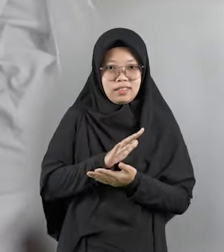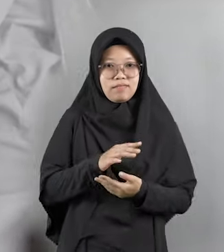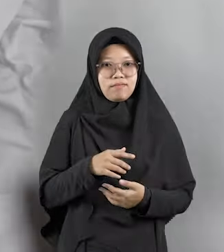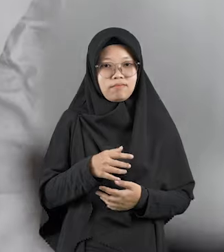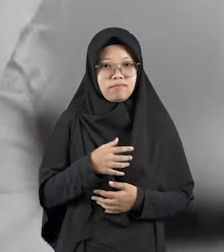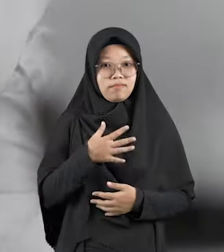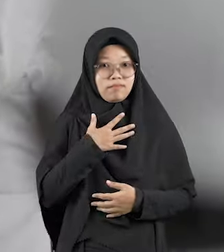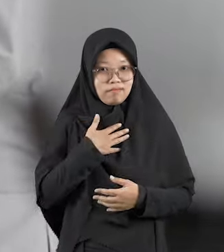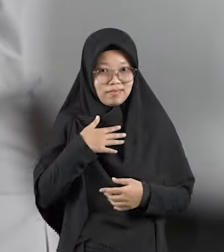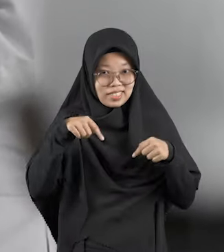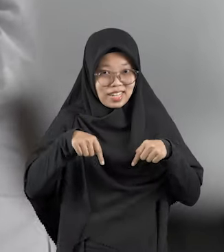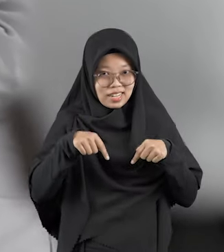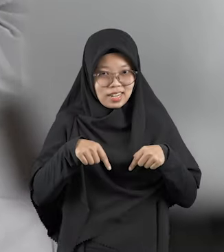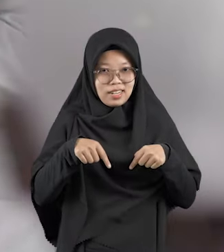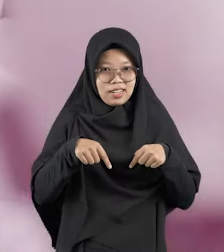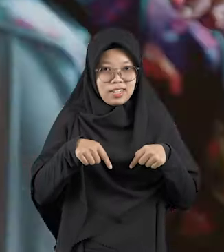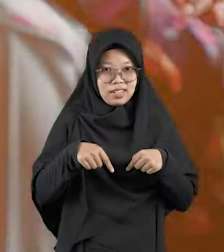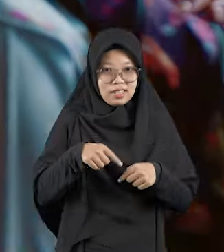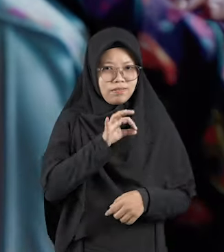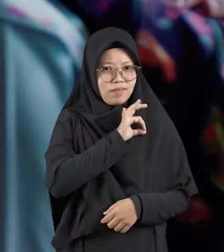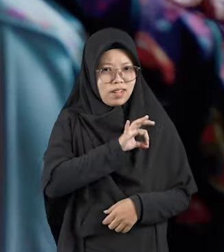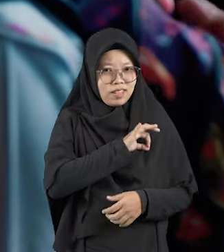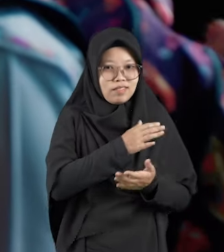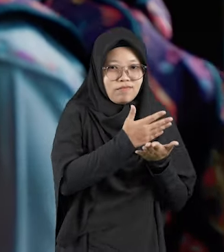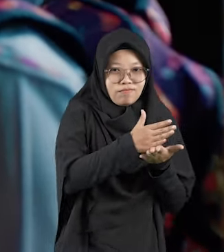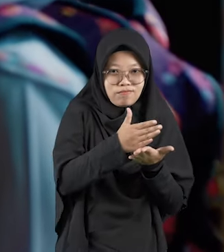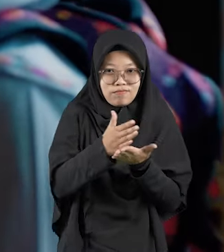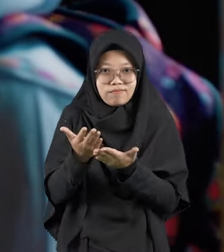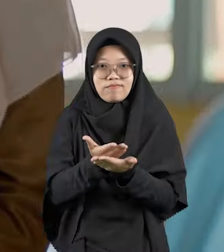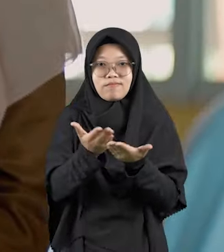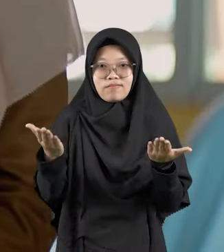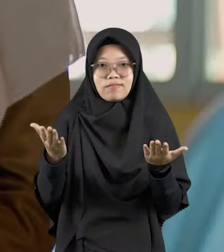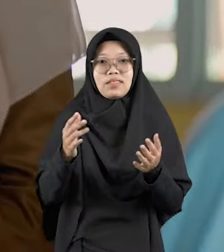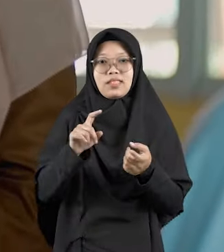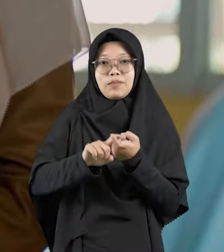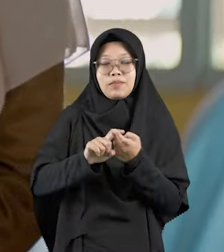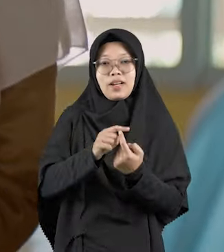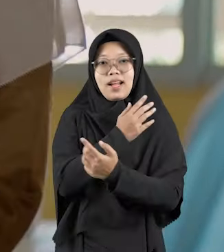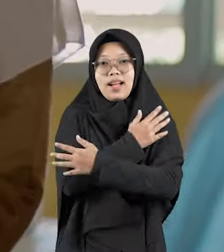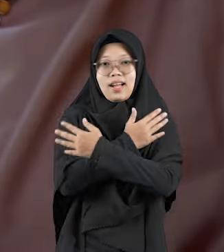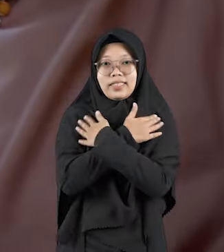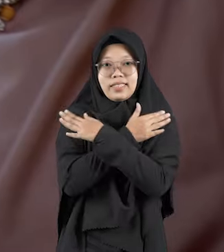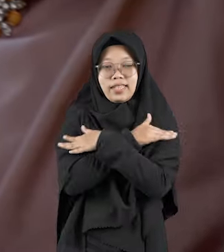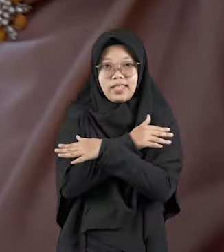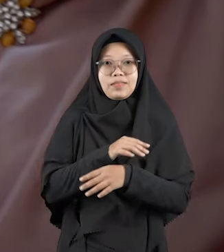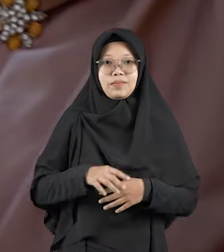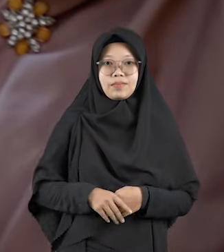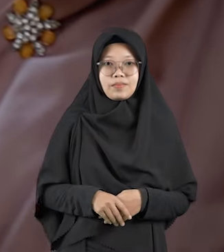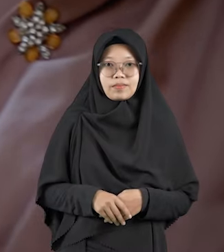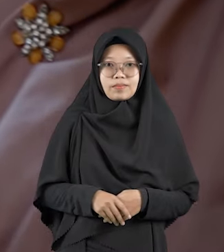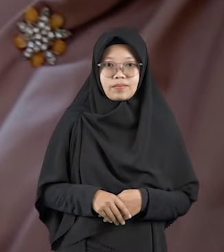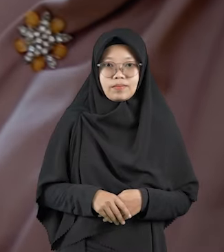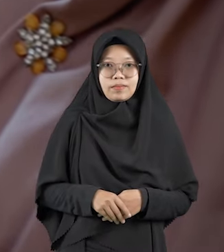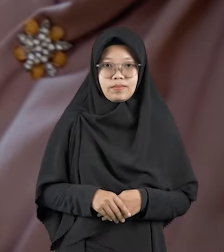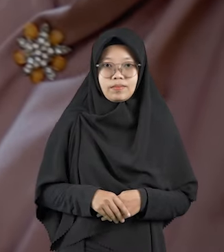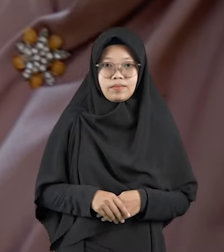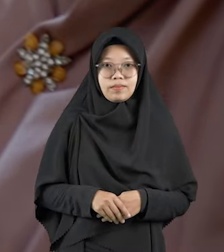saya sehingga sampai dengan saat ini saya bisa berbagi manfaat dengan teman-teman yang ada di Aceh. Dan